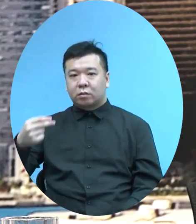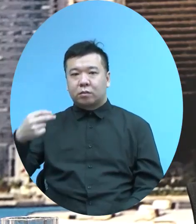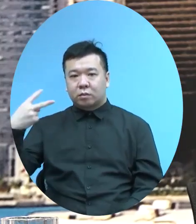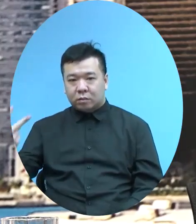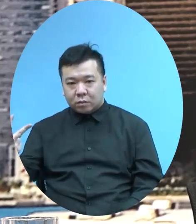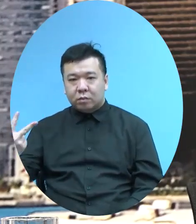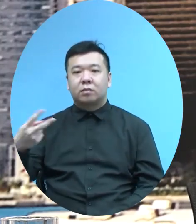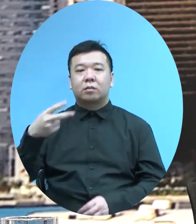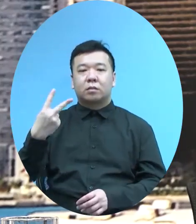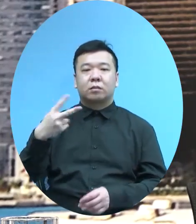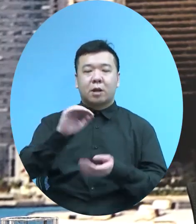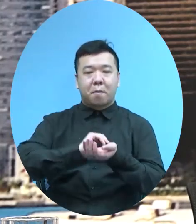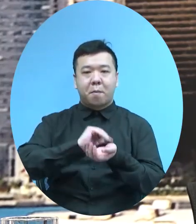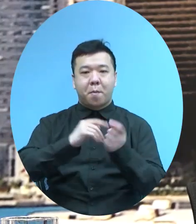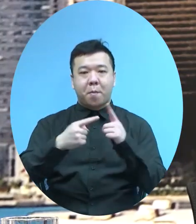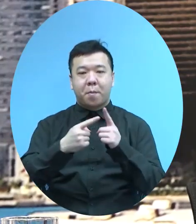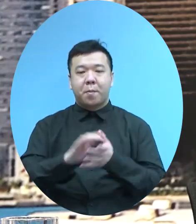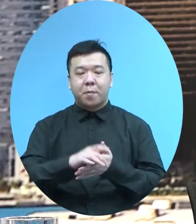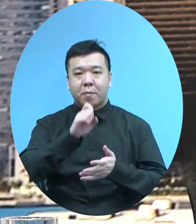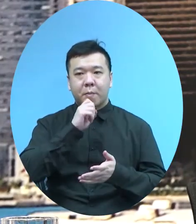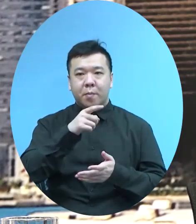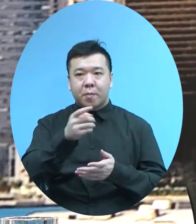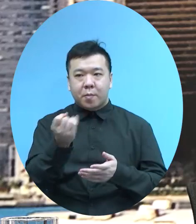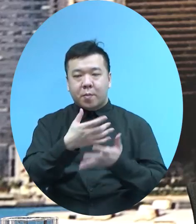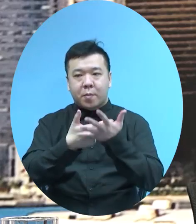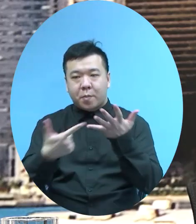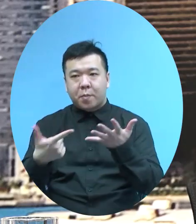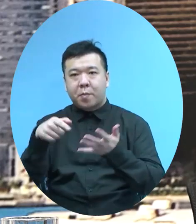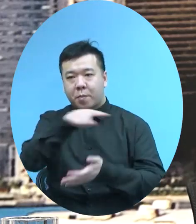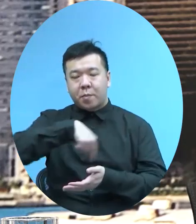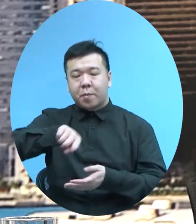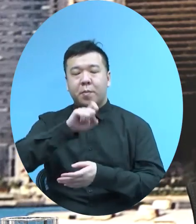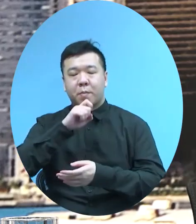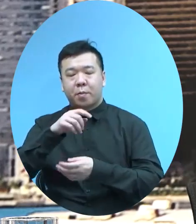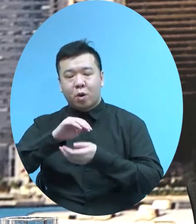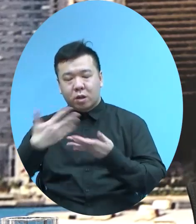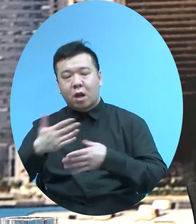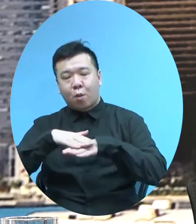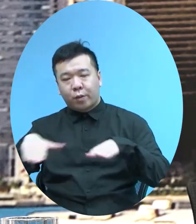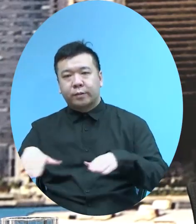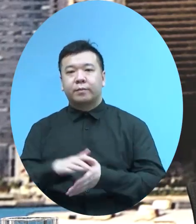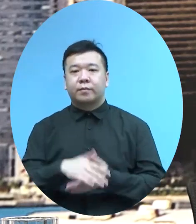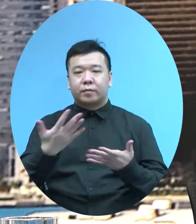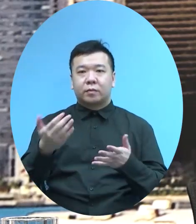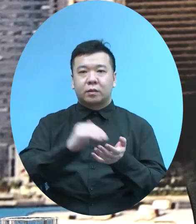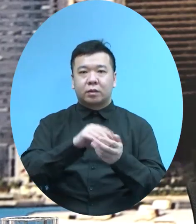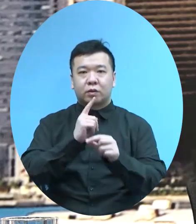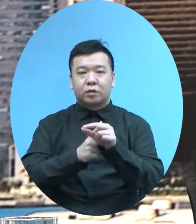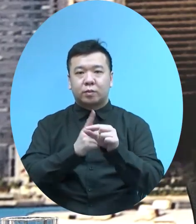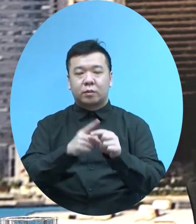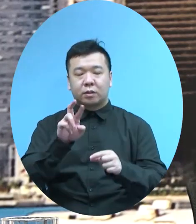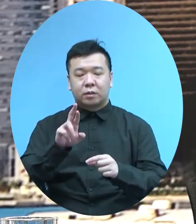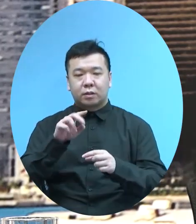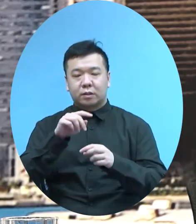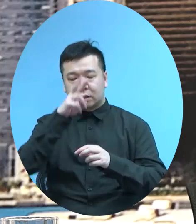人。咁另外咧，58人咧個情況係穩定嘅。咁我哋截至今日中午12點咧，咁我哋即係負壓